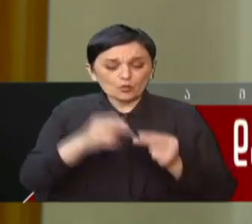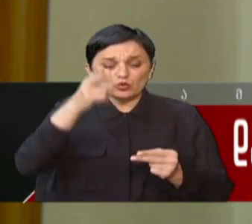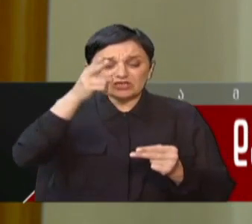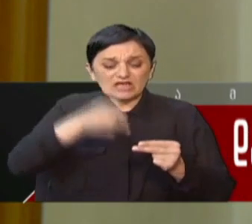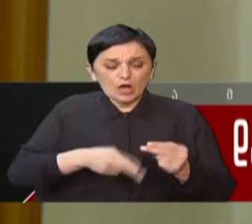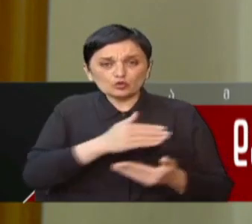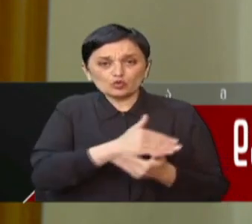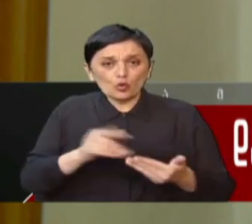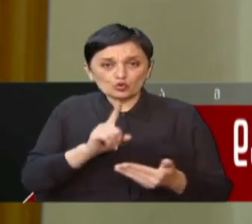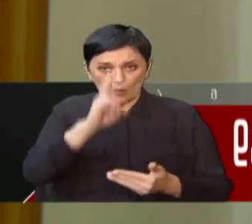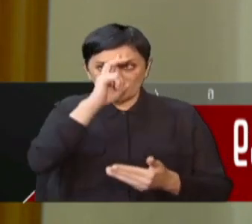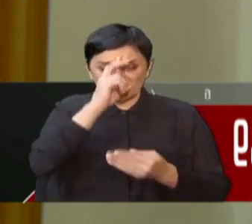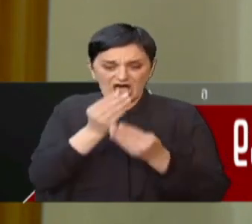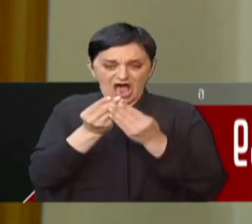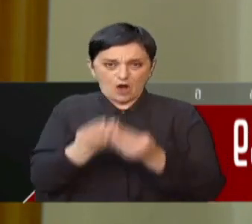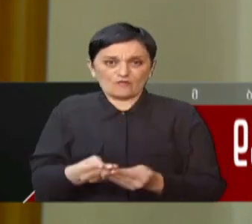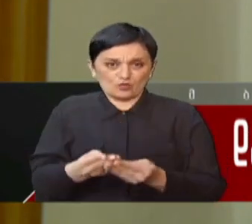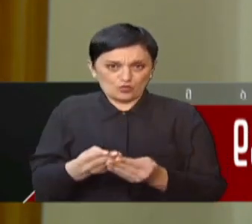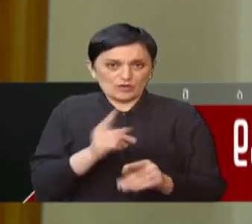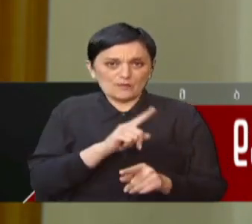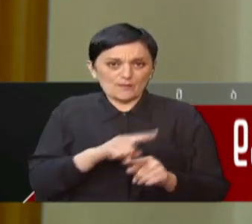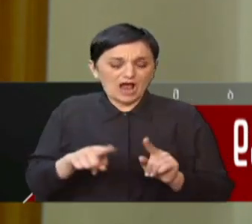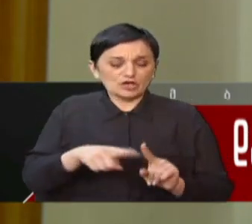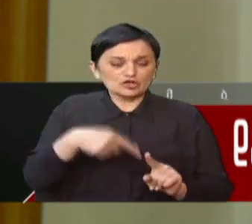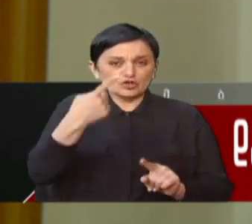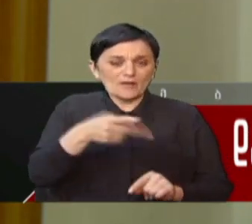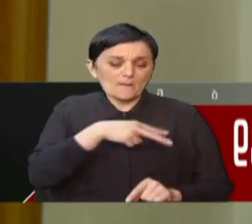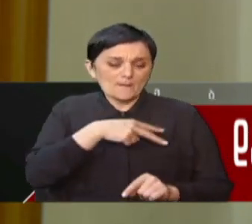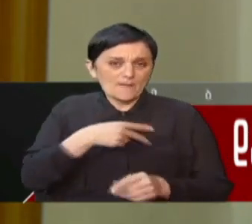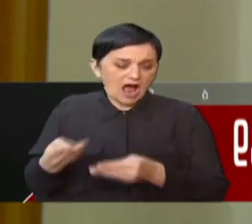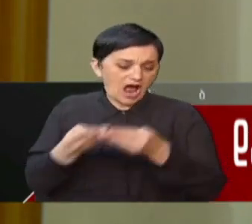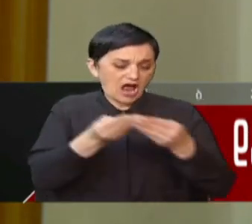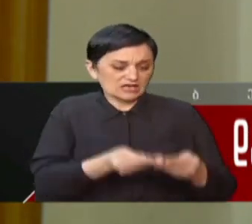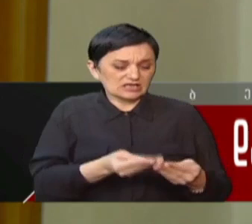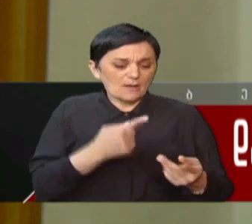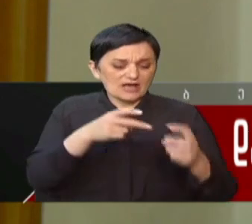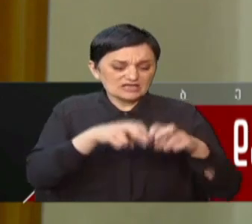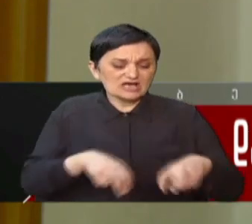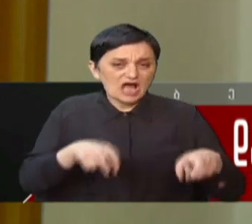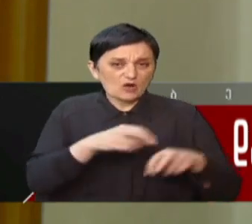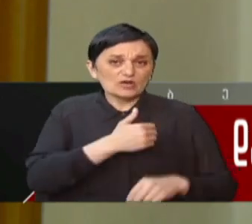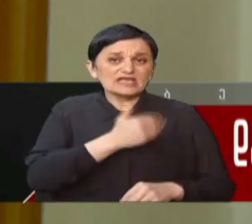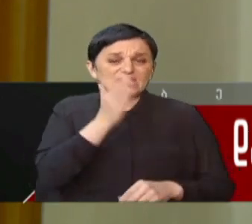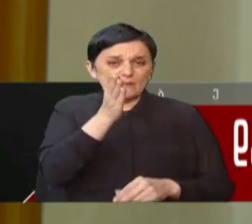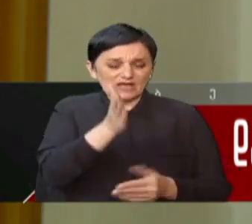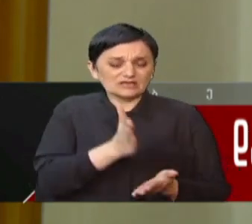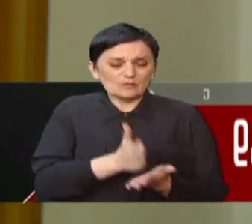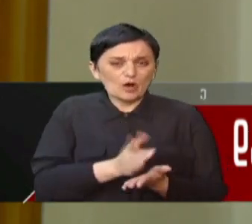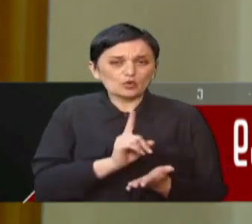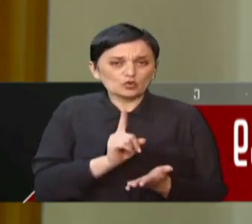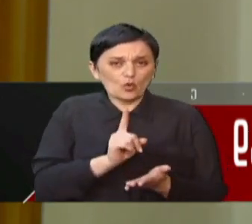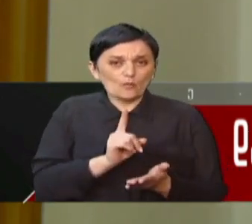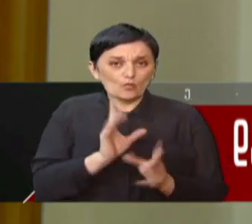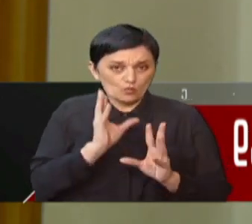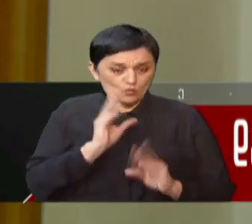დონეზე, რომ წარედგინება მთავრობას და უკვე მალევე შემდგომში უკვე პარლამენტს განხილვებს და ვიმედოვნებთ, რომ